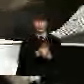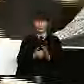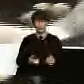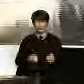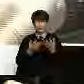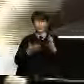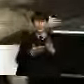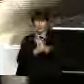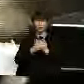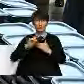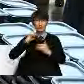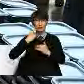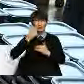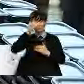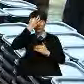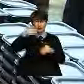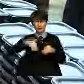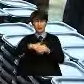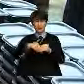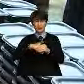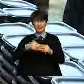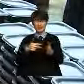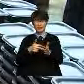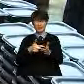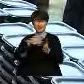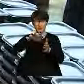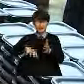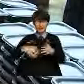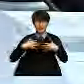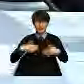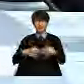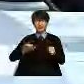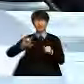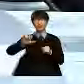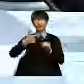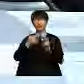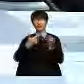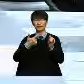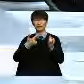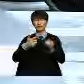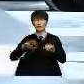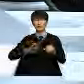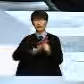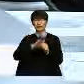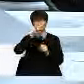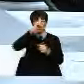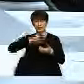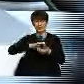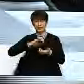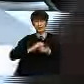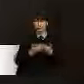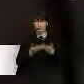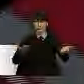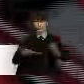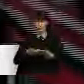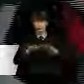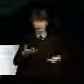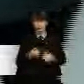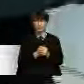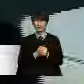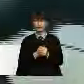주최한 나눔문화예술협회는 남양주시 관내 취약계층 600명에게 사랑이 듬뿍 담긴 도시락을